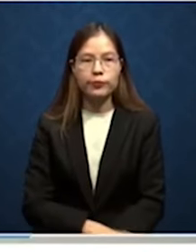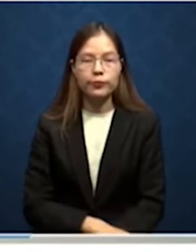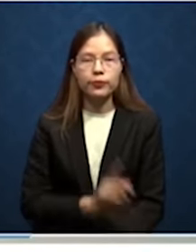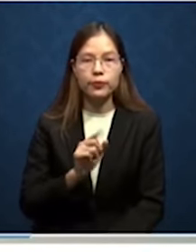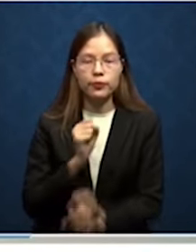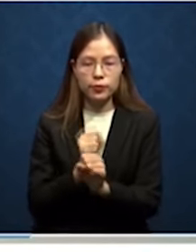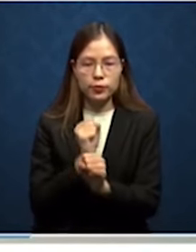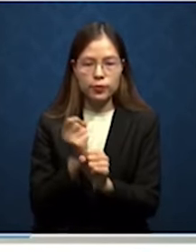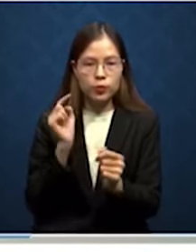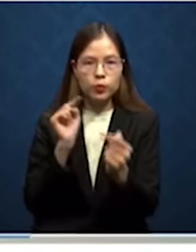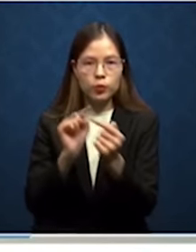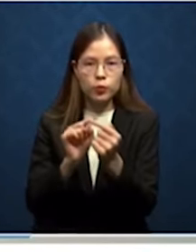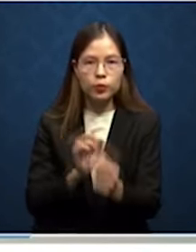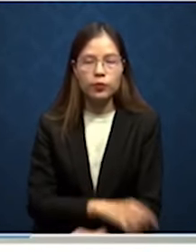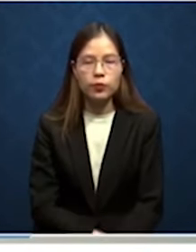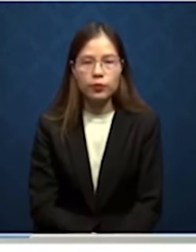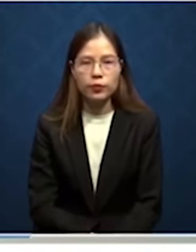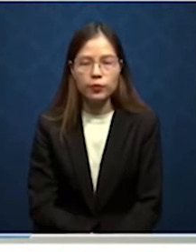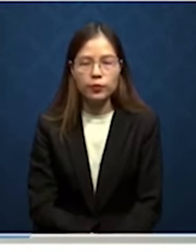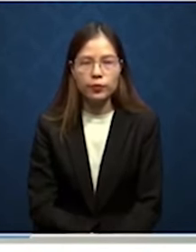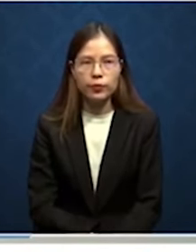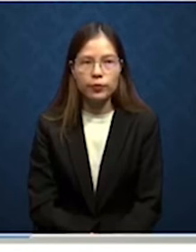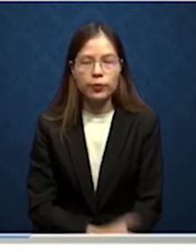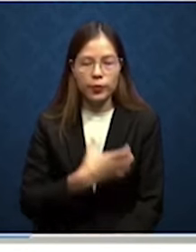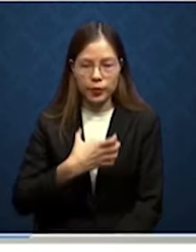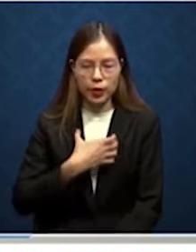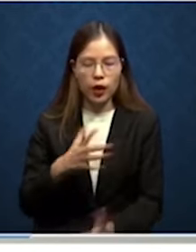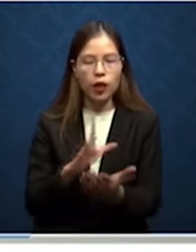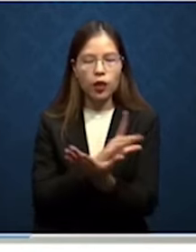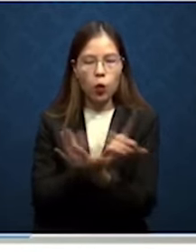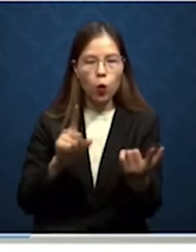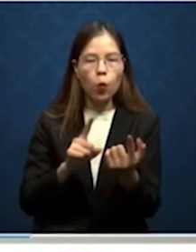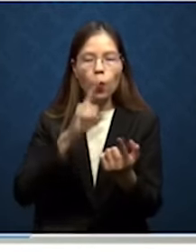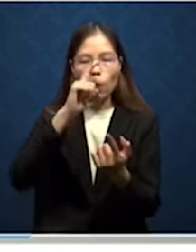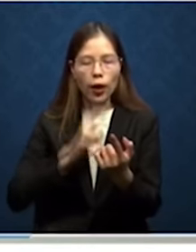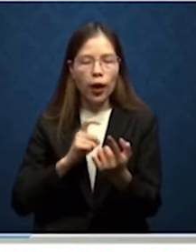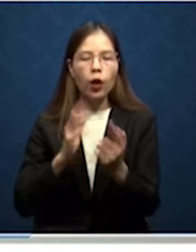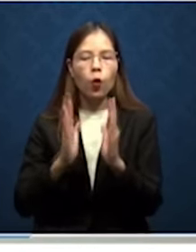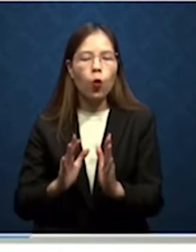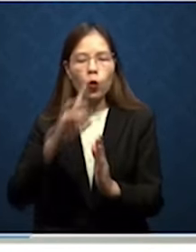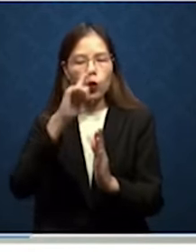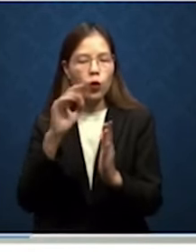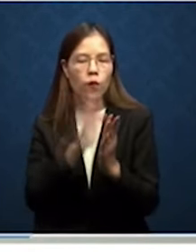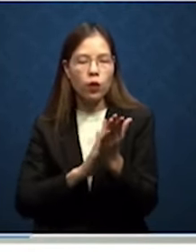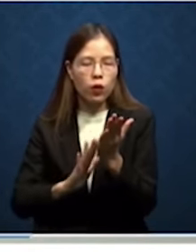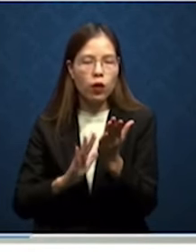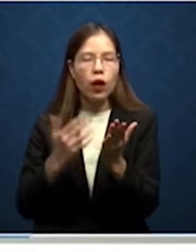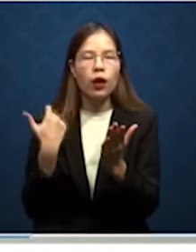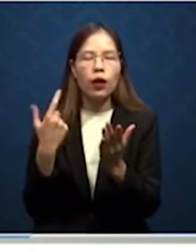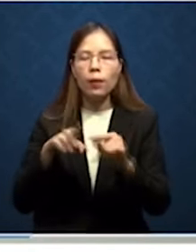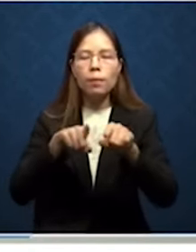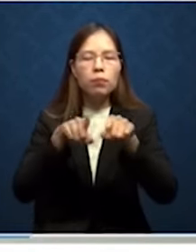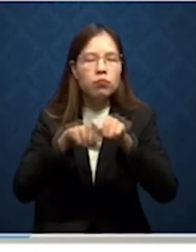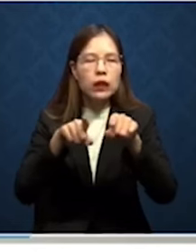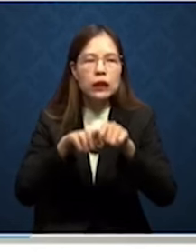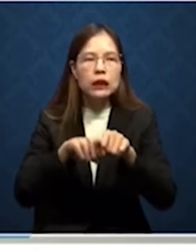ไปสู่สิ่งนั้นได้ครับผมอยากเห็นสังคมไทยอยากเห็นคนไทยเป็นหนึ่งเดียวกันเราเห็นต่างกัน